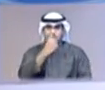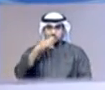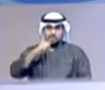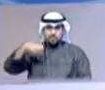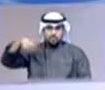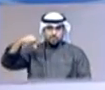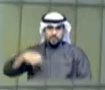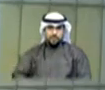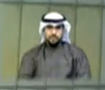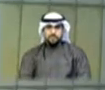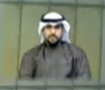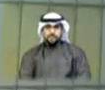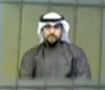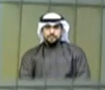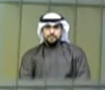1990.